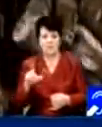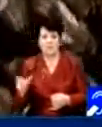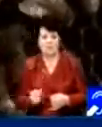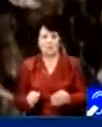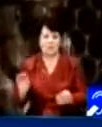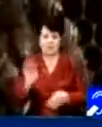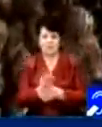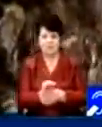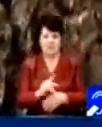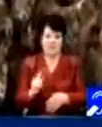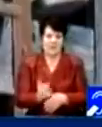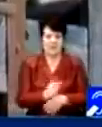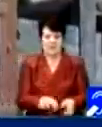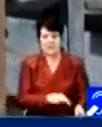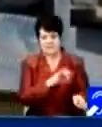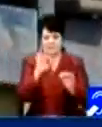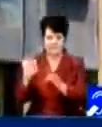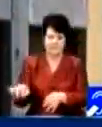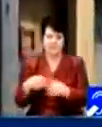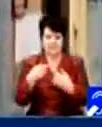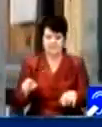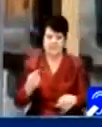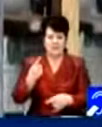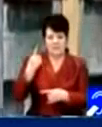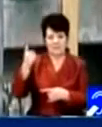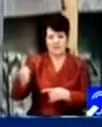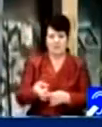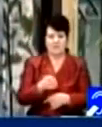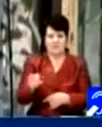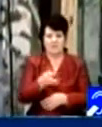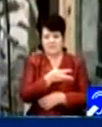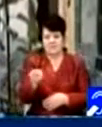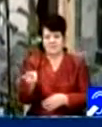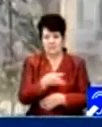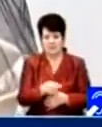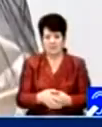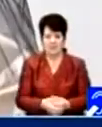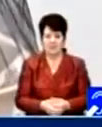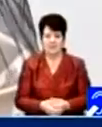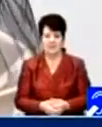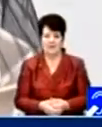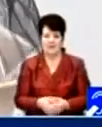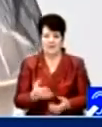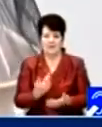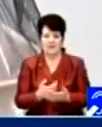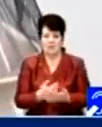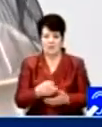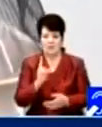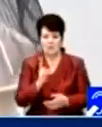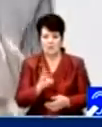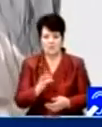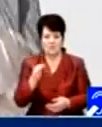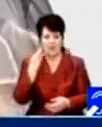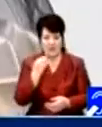stupid mașină și duce pe culmile Apusenilor, departe de culturile stropite cu chimicale. Am, cred că, aproximativ 20 de ani de